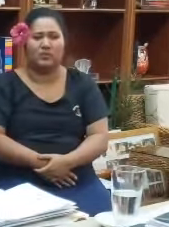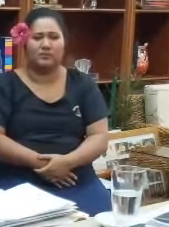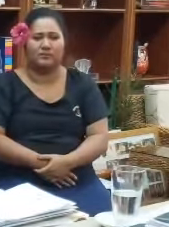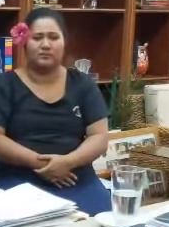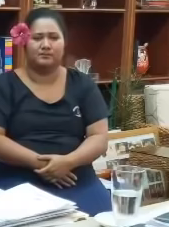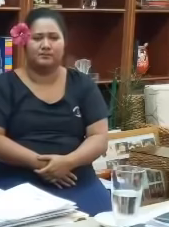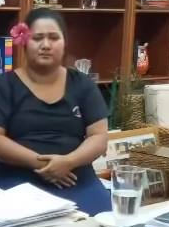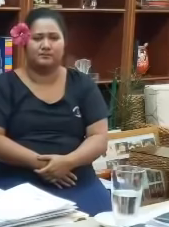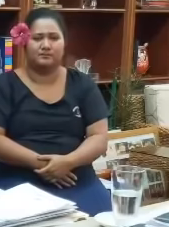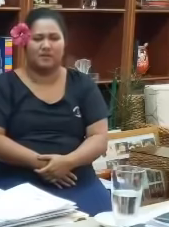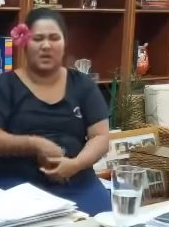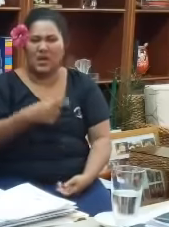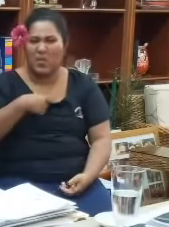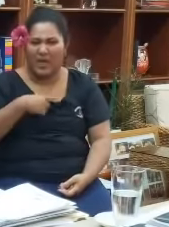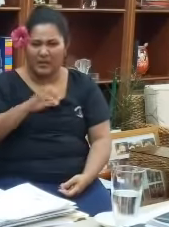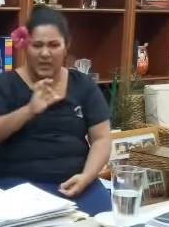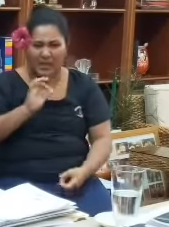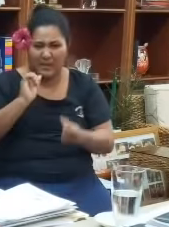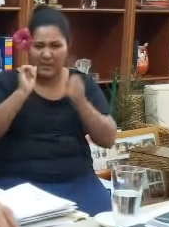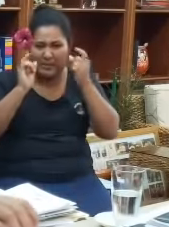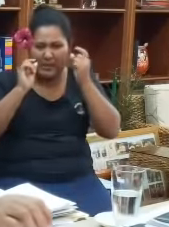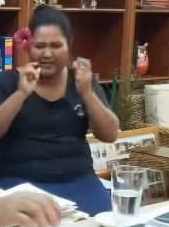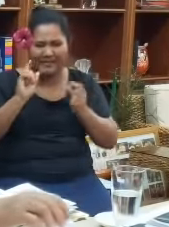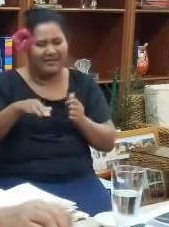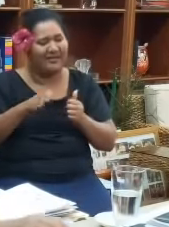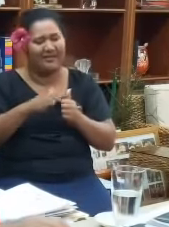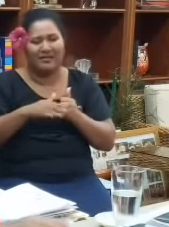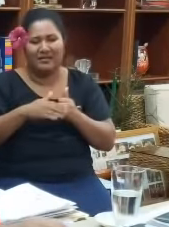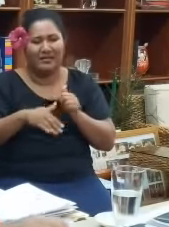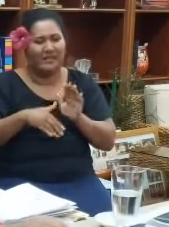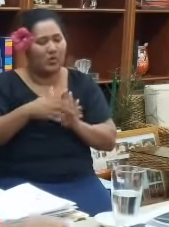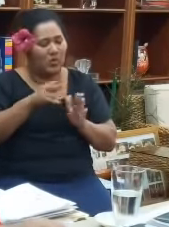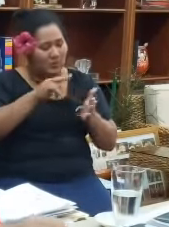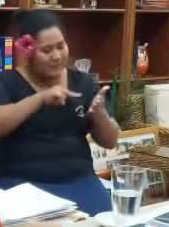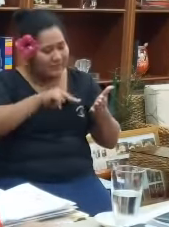m'a vu un marmé. On a vu